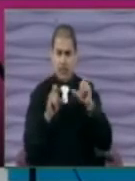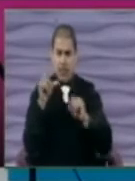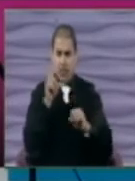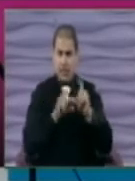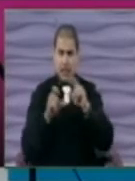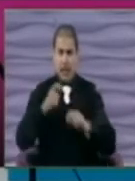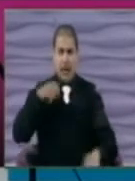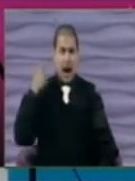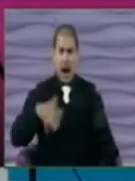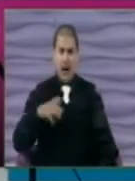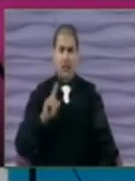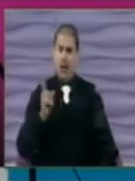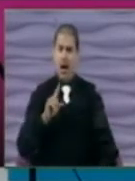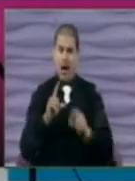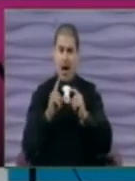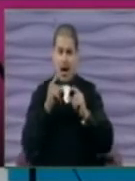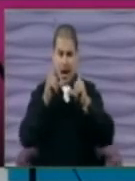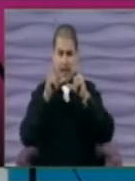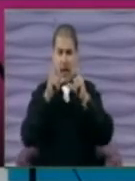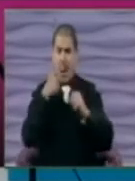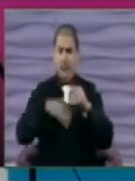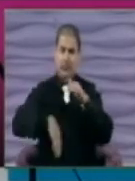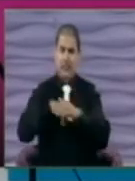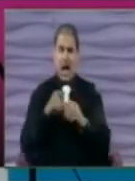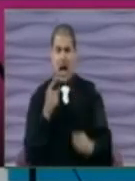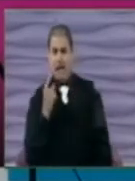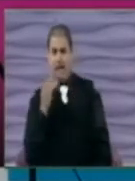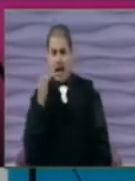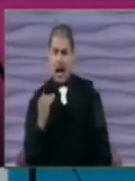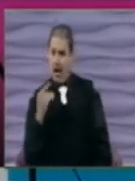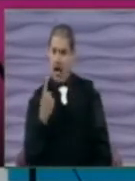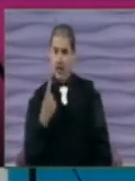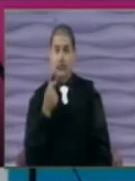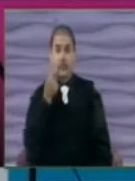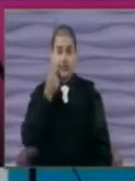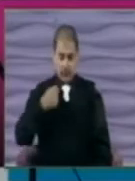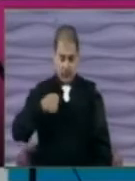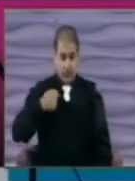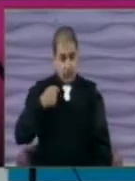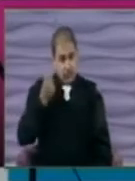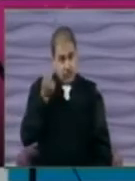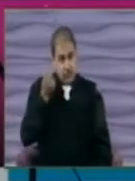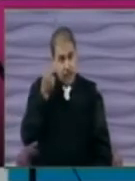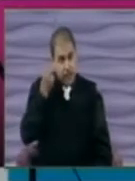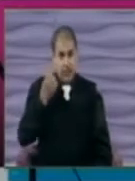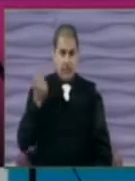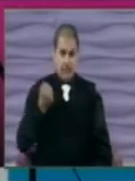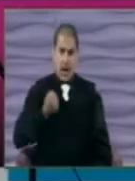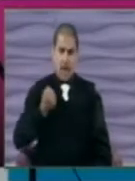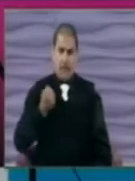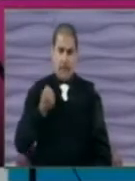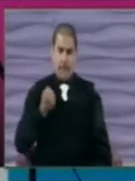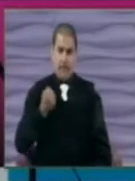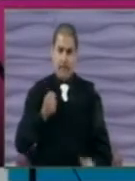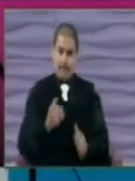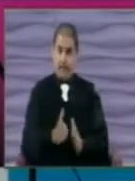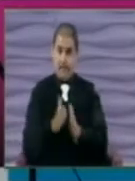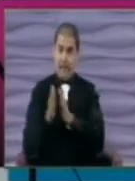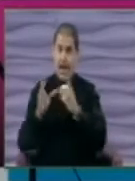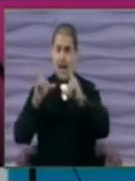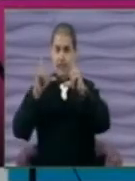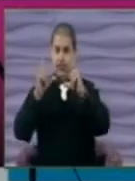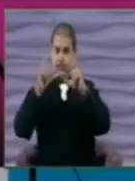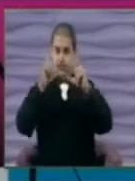بالنسبة ل يعني هلا في برامج بتشتغل عليها بالكمبيوتر بعد ما تصور بهاي الكاميرا؟ بعد ما تصور بتخش صورة على